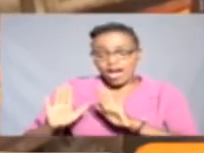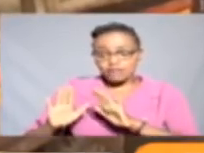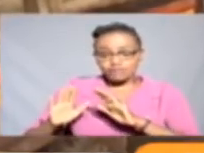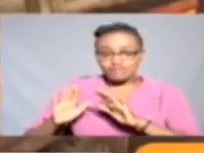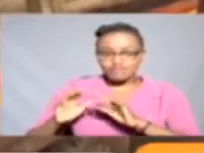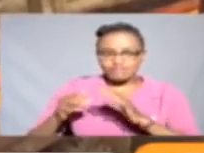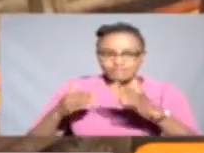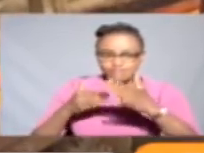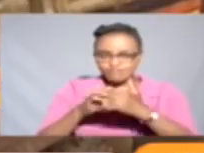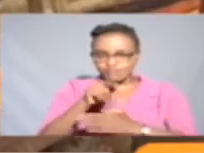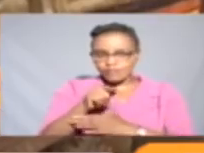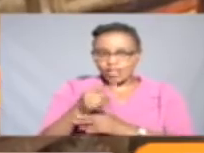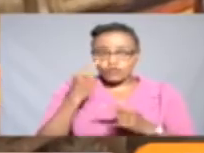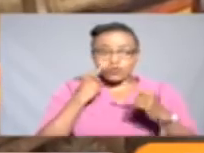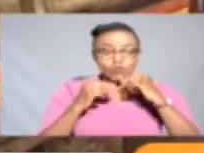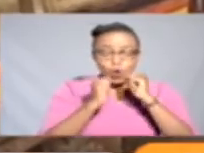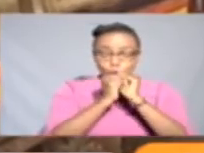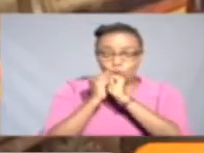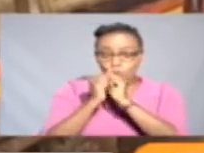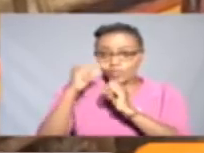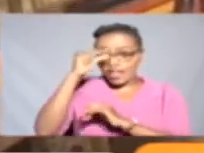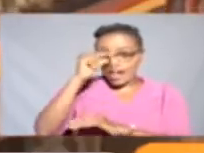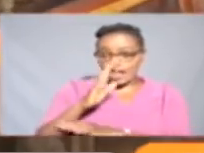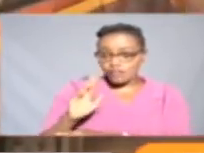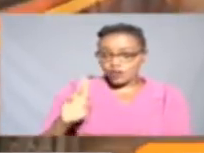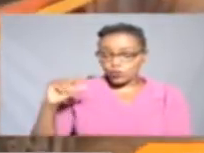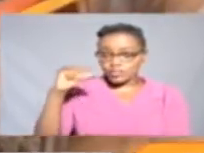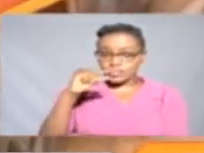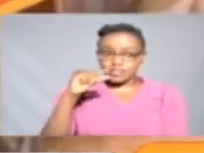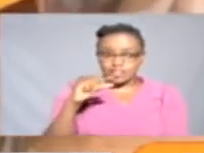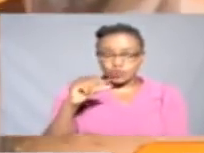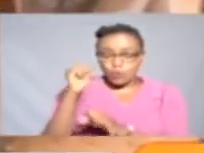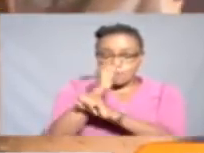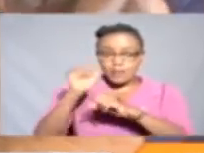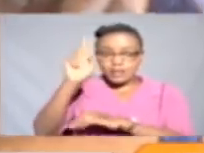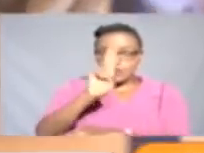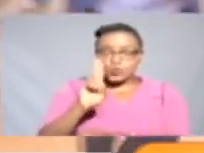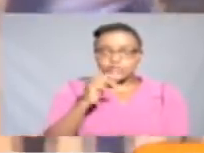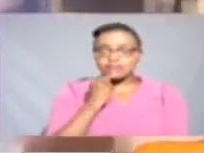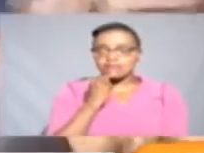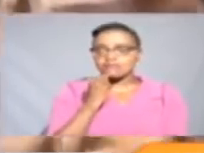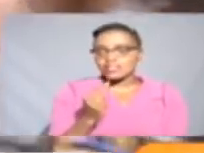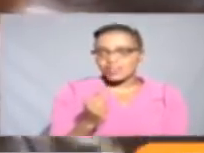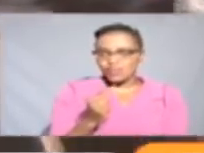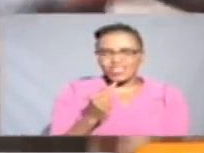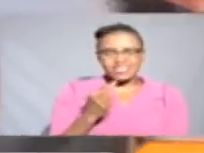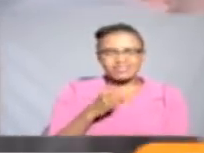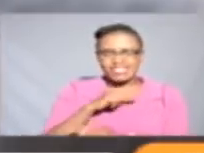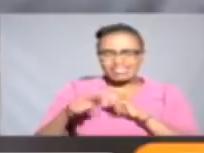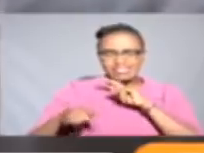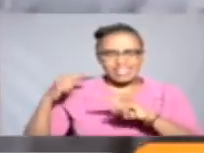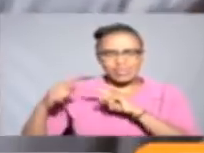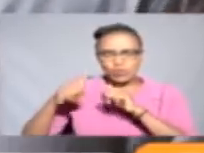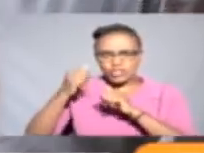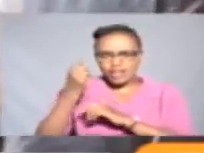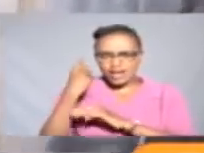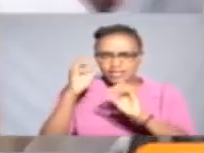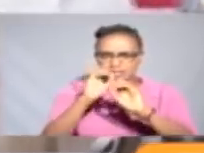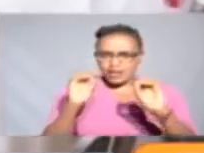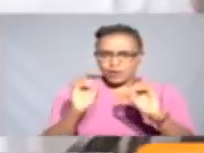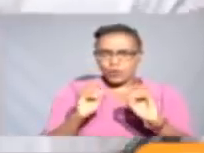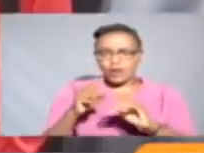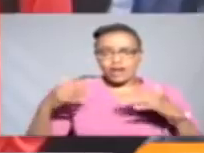Huku akiomboleza na familia ya Mandago, Rais Kenyatta amesema kuwa visa vya mauaji ya kutatanisha kote nchini sasa ni